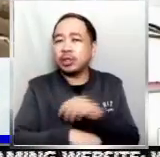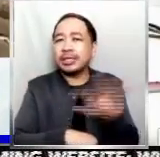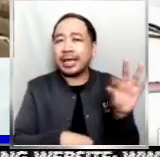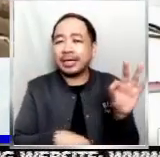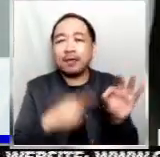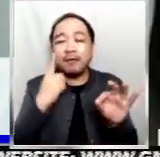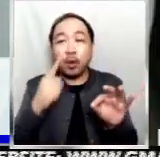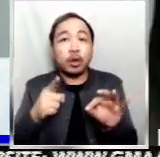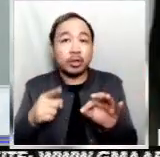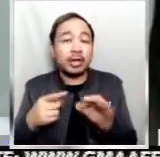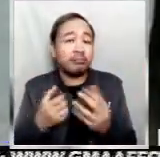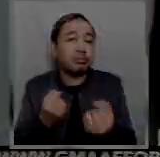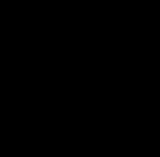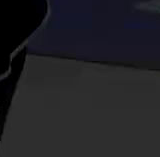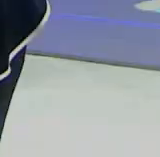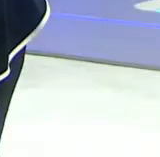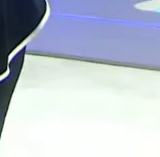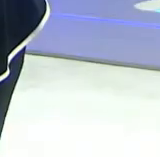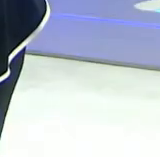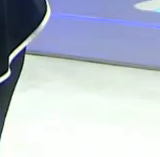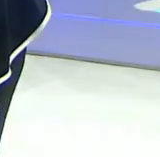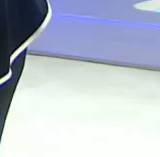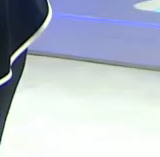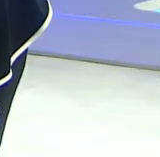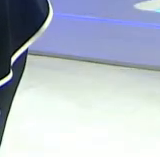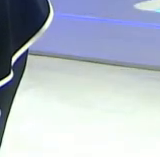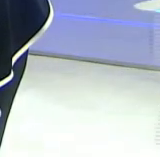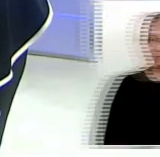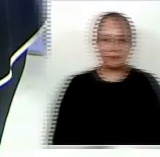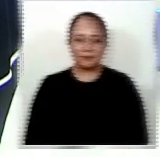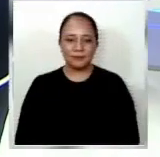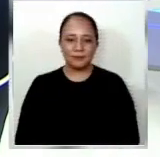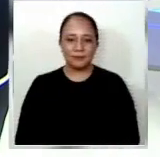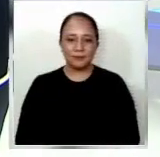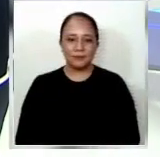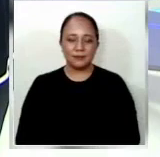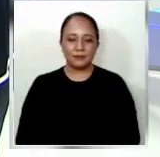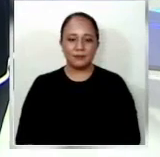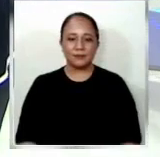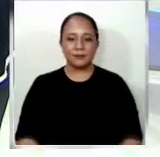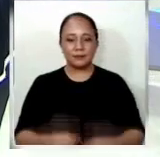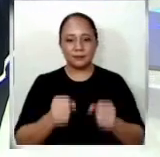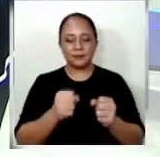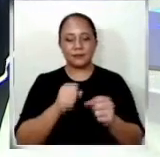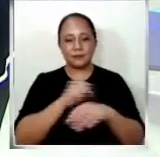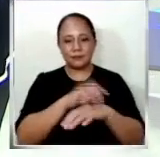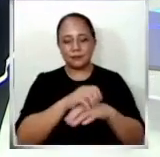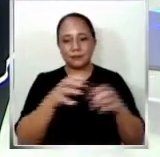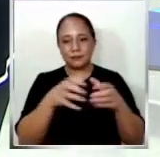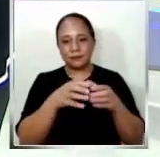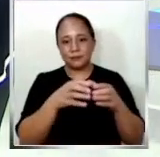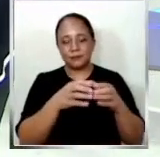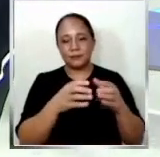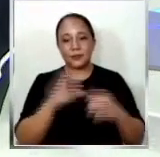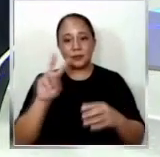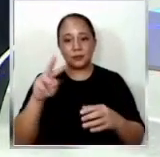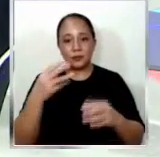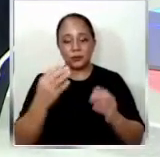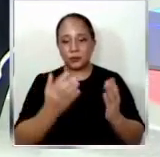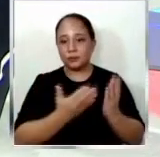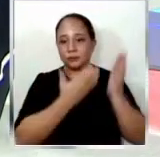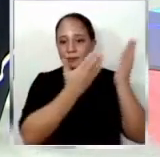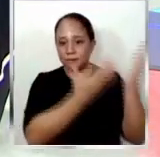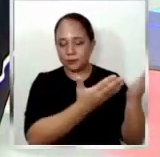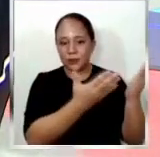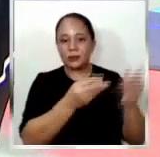Merina, Nakatutok, 24 Oras. Inirekomenda ng Strategic Advisory Group ng World Health Organization na bigyan ng